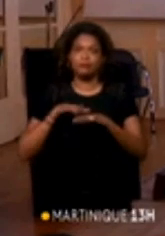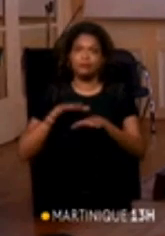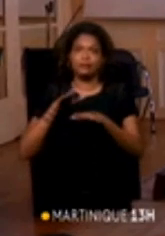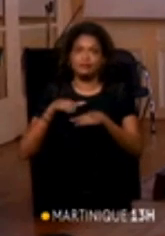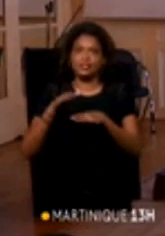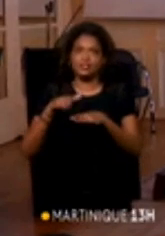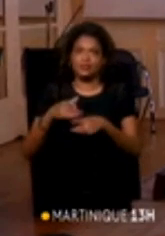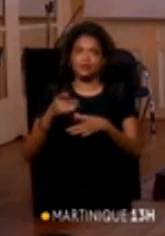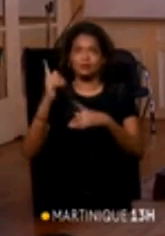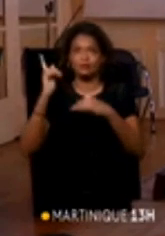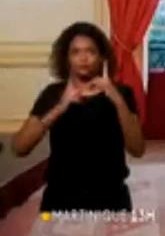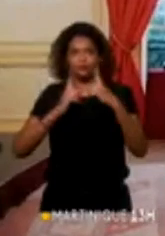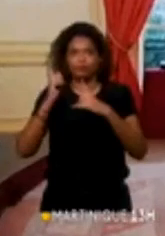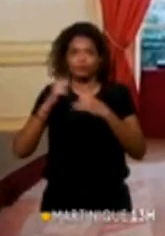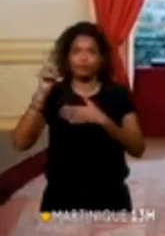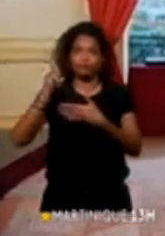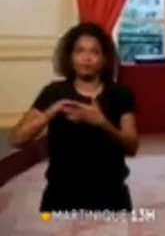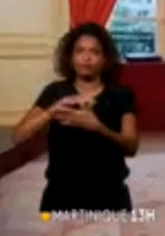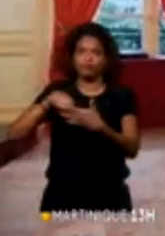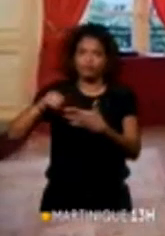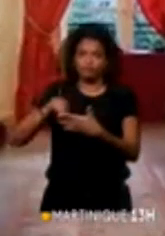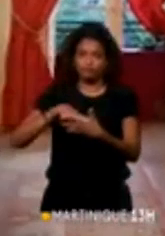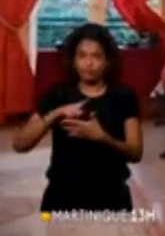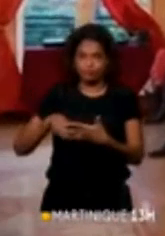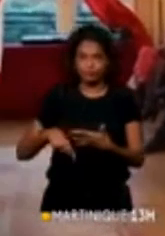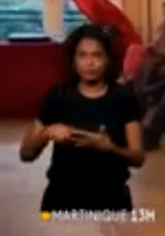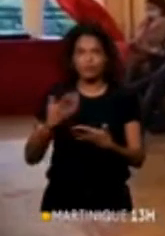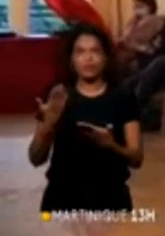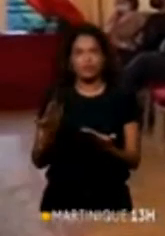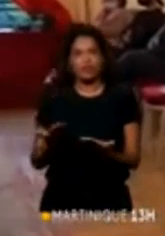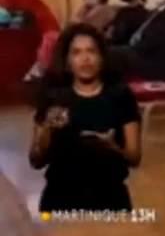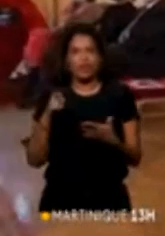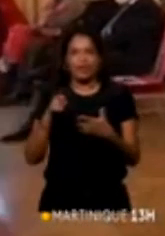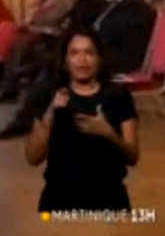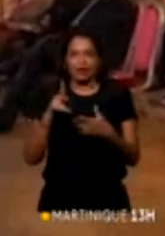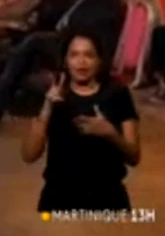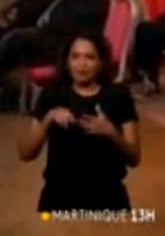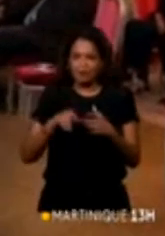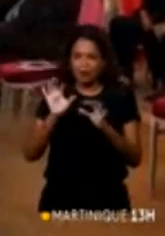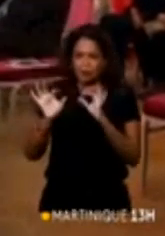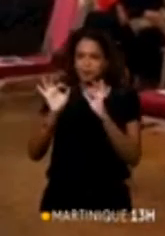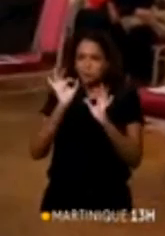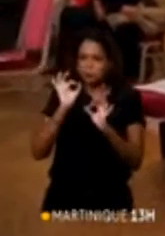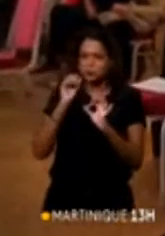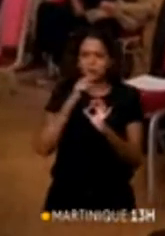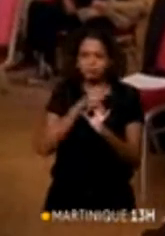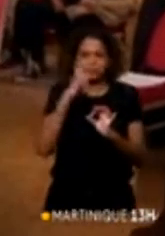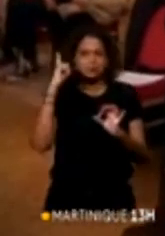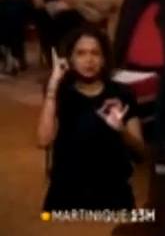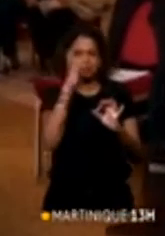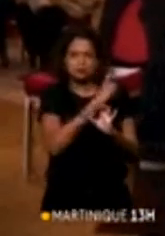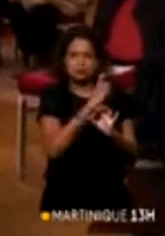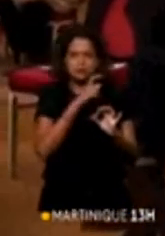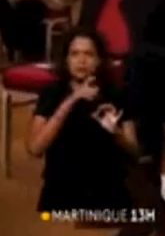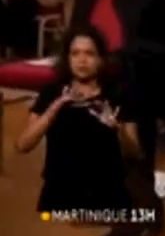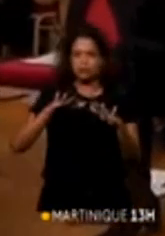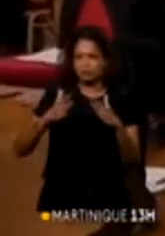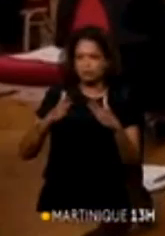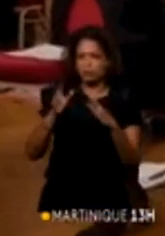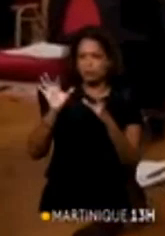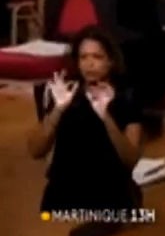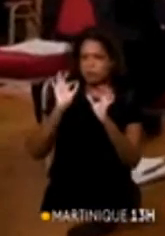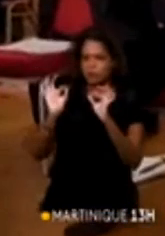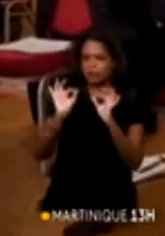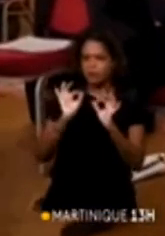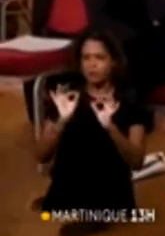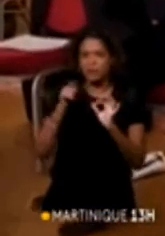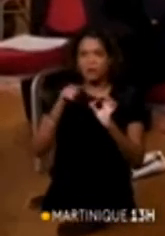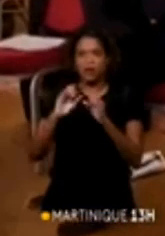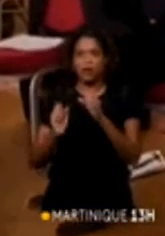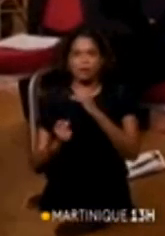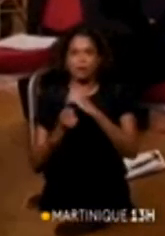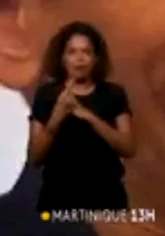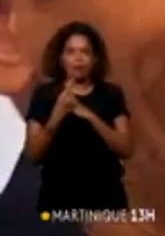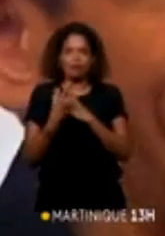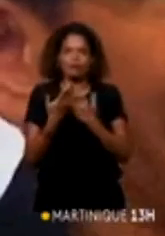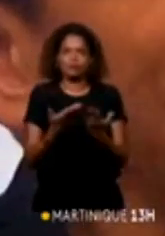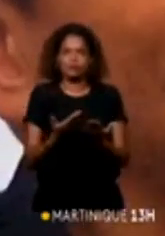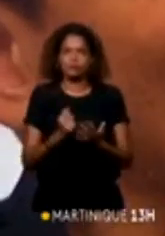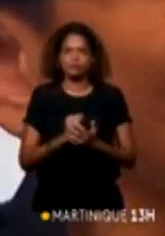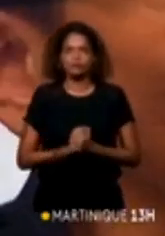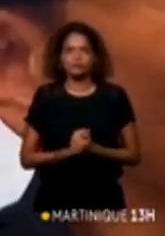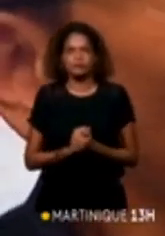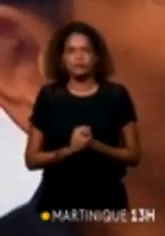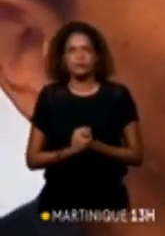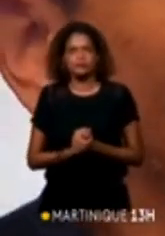manifestations littéraires et parce qu'il se sentait souvent réduit dans ses choix, le jury est tombé d'accord pour cette solution originale.